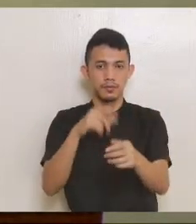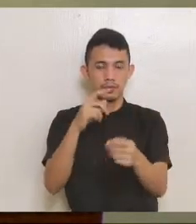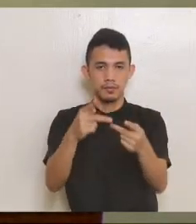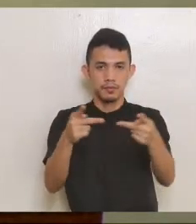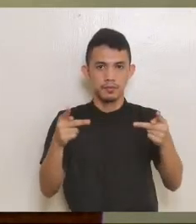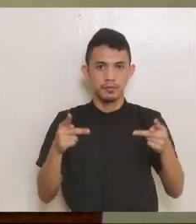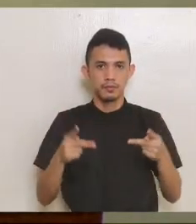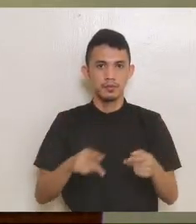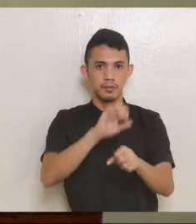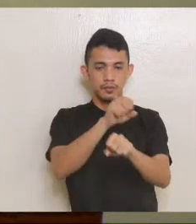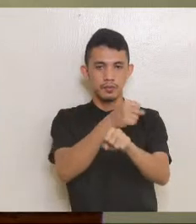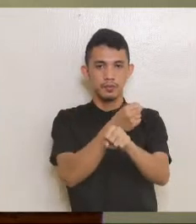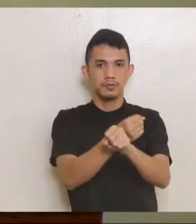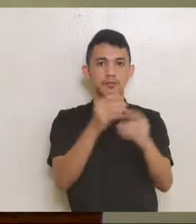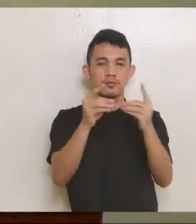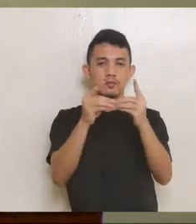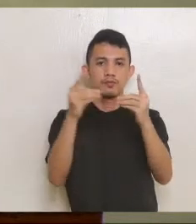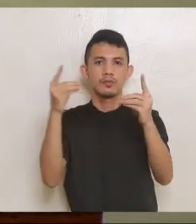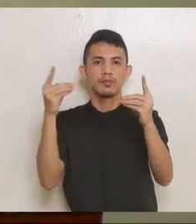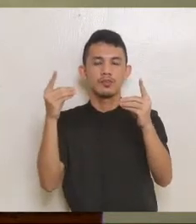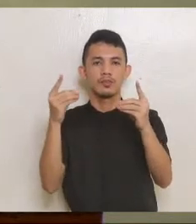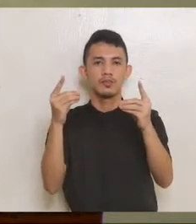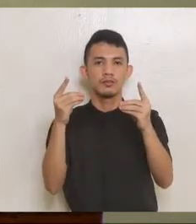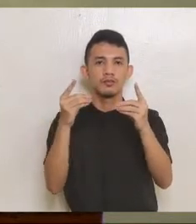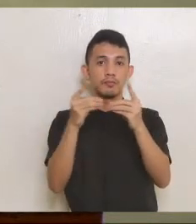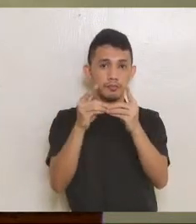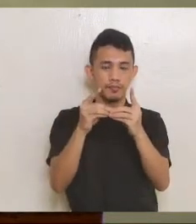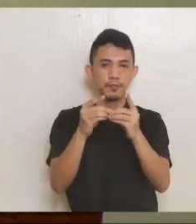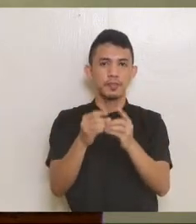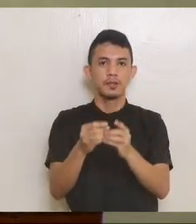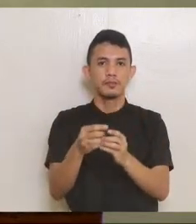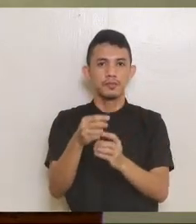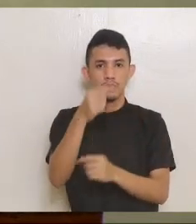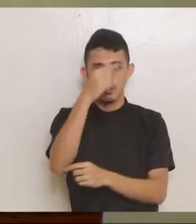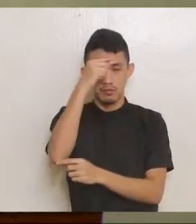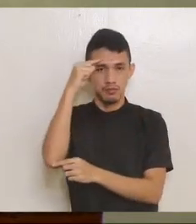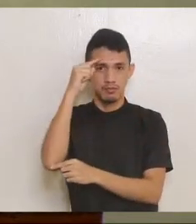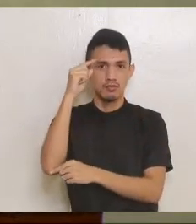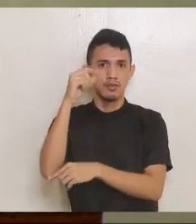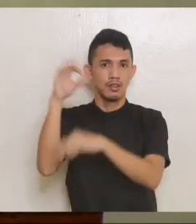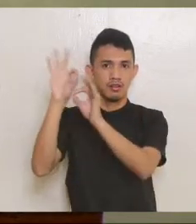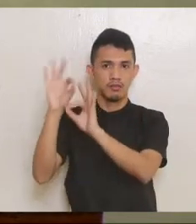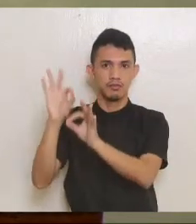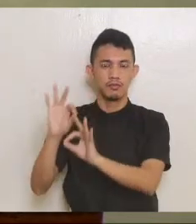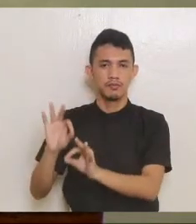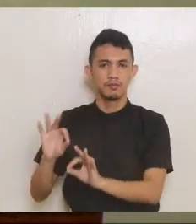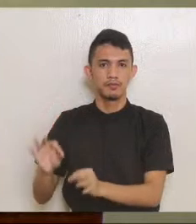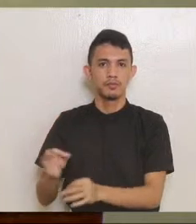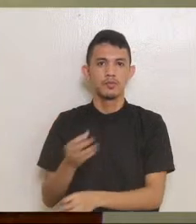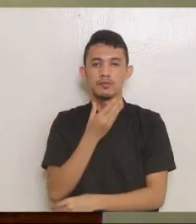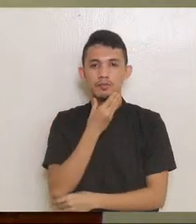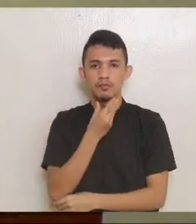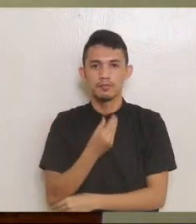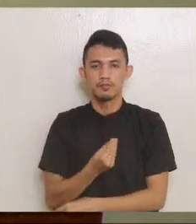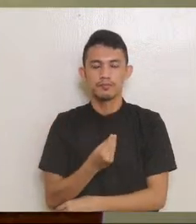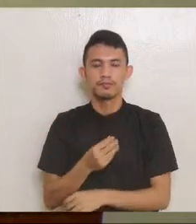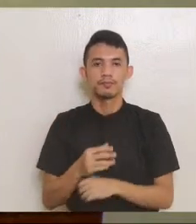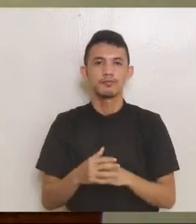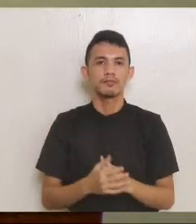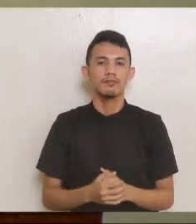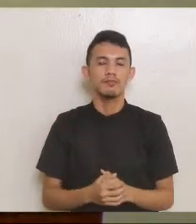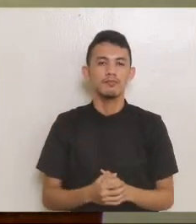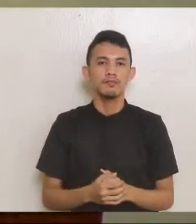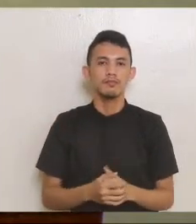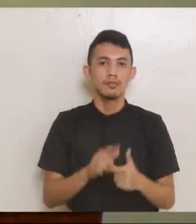nila ang pultahan kay nahadlok man sila sa makadagkuan sa mga Hudeyo.